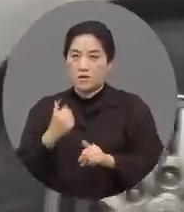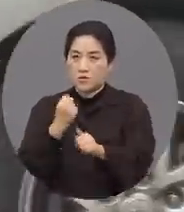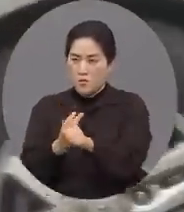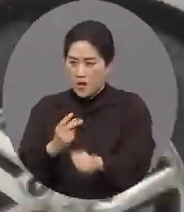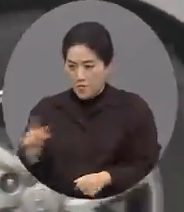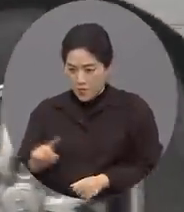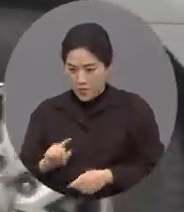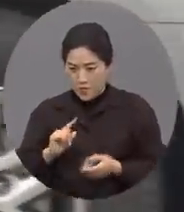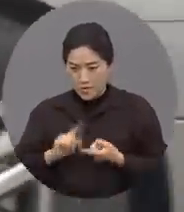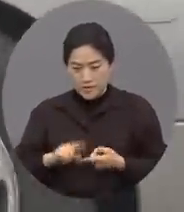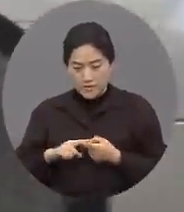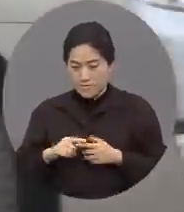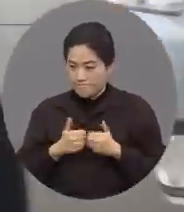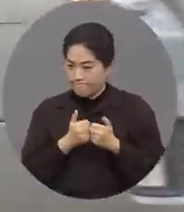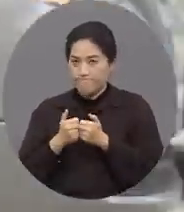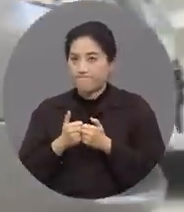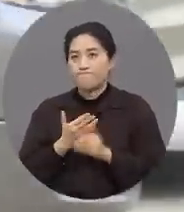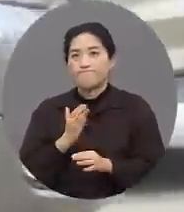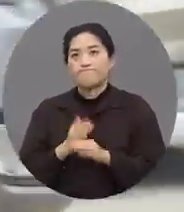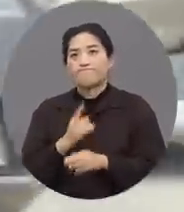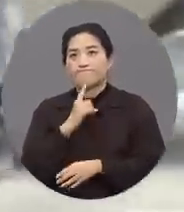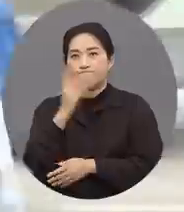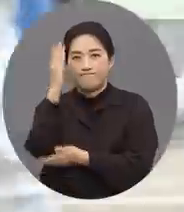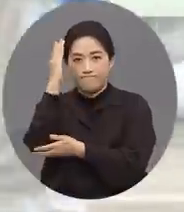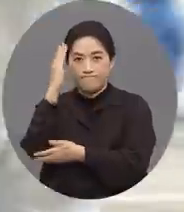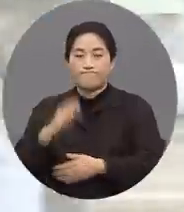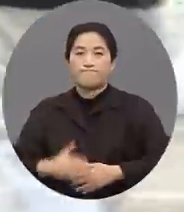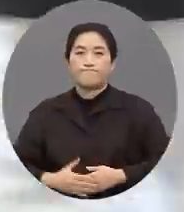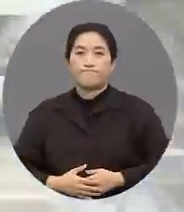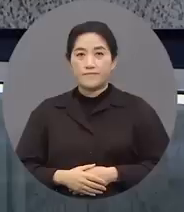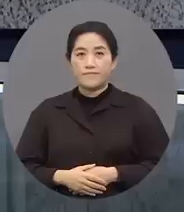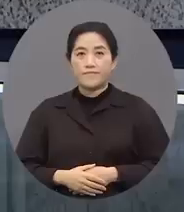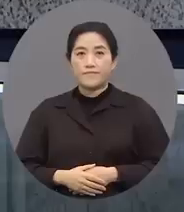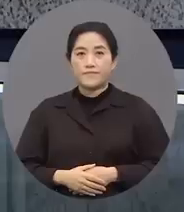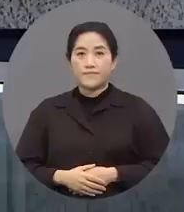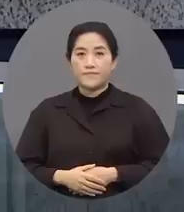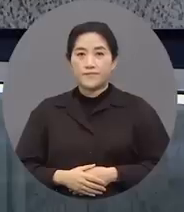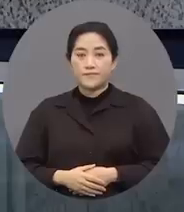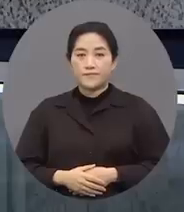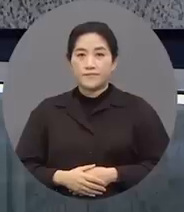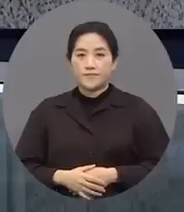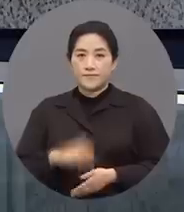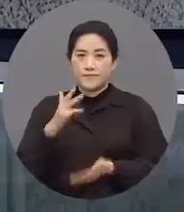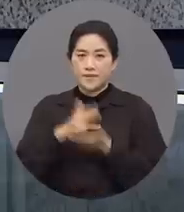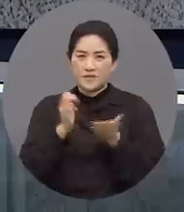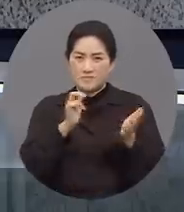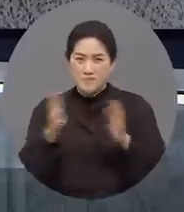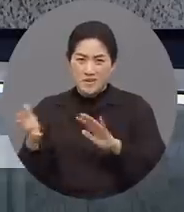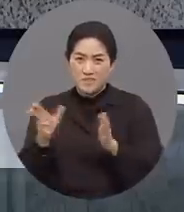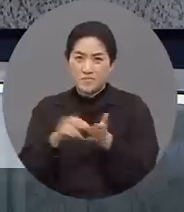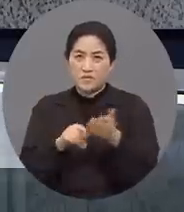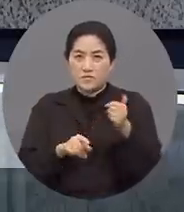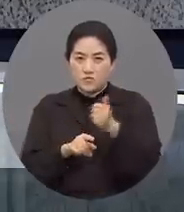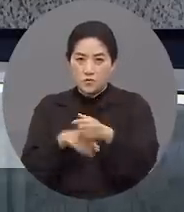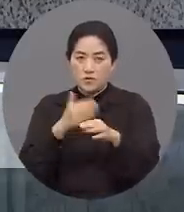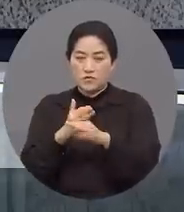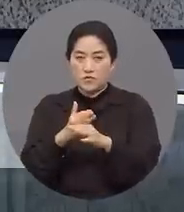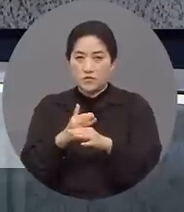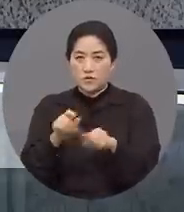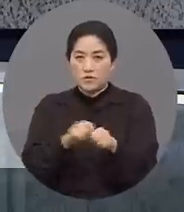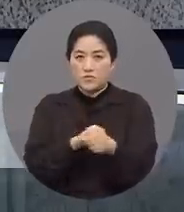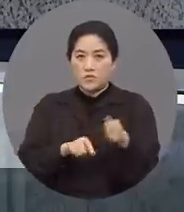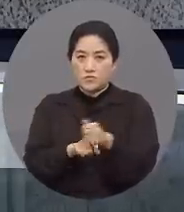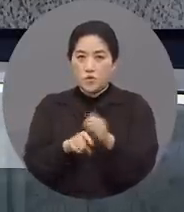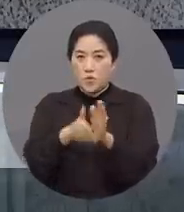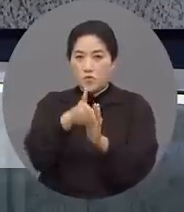관계기관과 협의하고 있다고 밝혔습니다. MBC 뉴스 이준범입니다. 12구 참사를 수사 중인